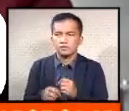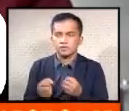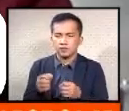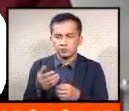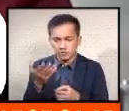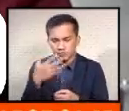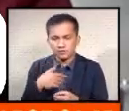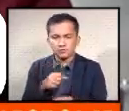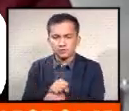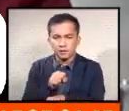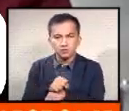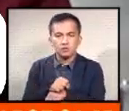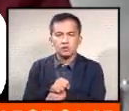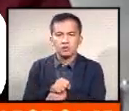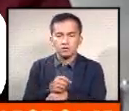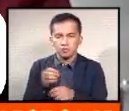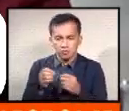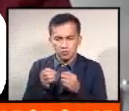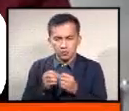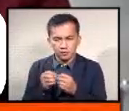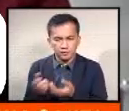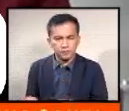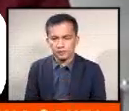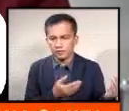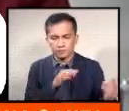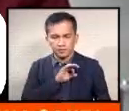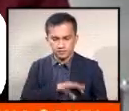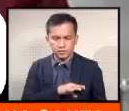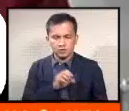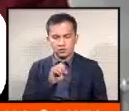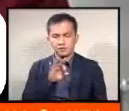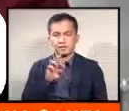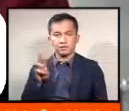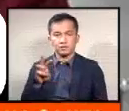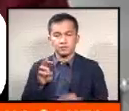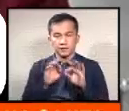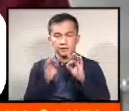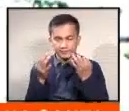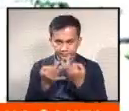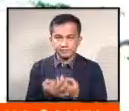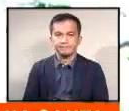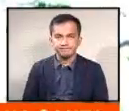mas makakapag-uwi ng mga benepisyo yung OFW sa kanyang